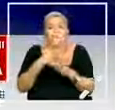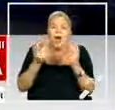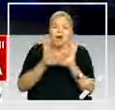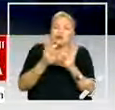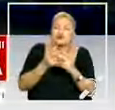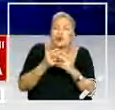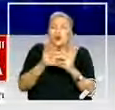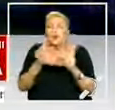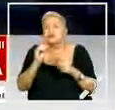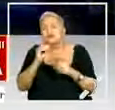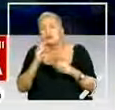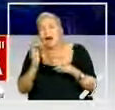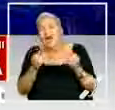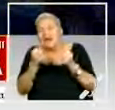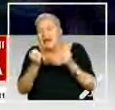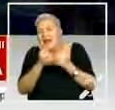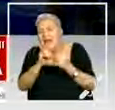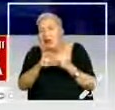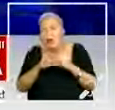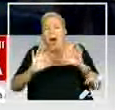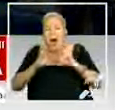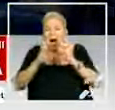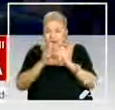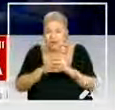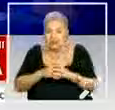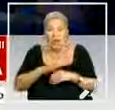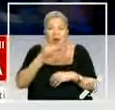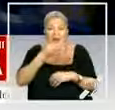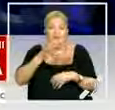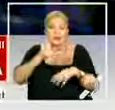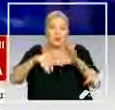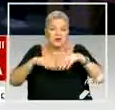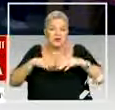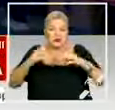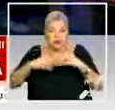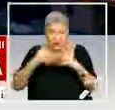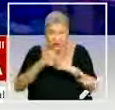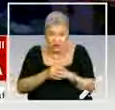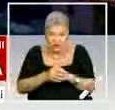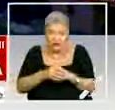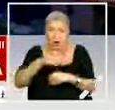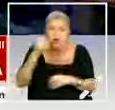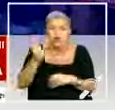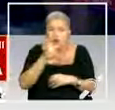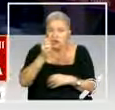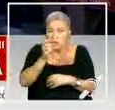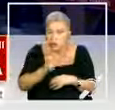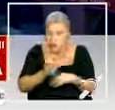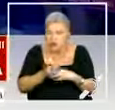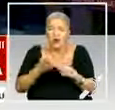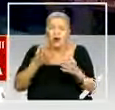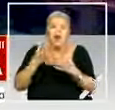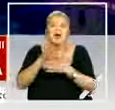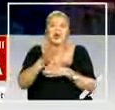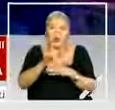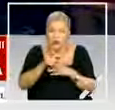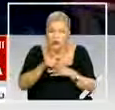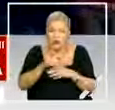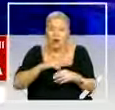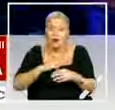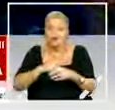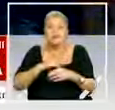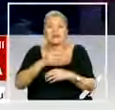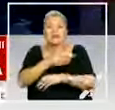spun cei de la Ministerul Sănătății într-un comunicat. 16 persoane sunt în continuare aici